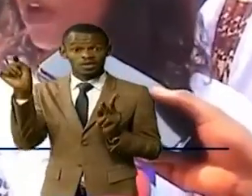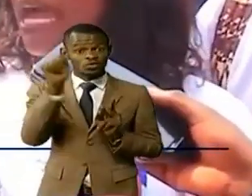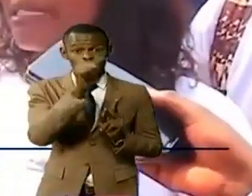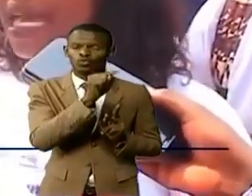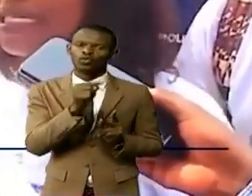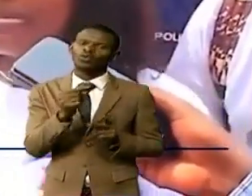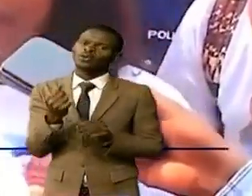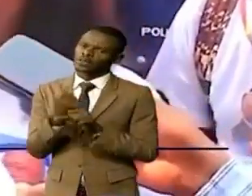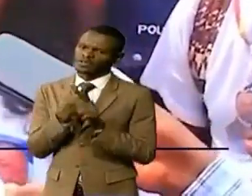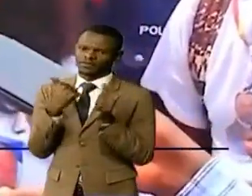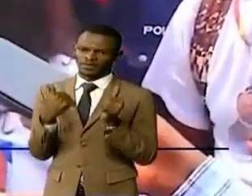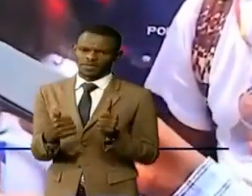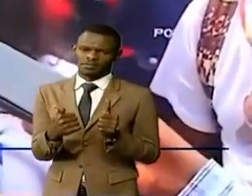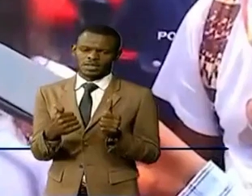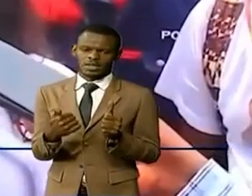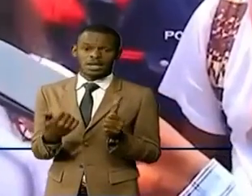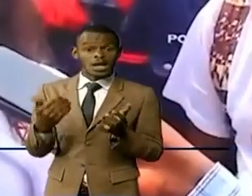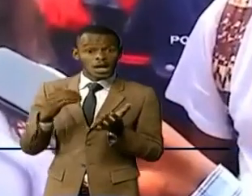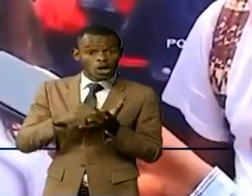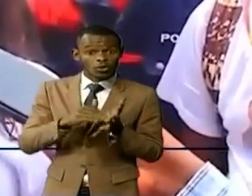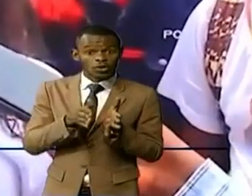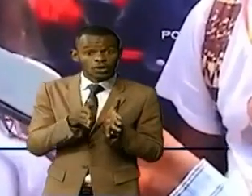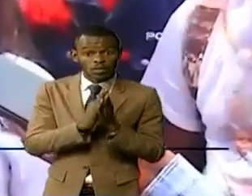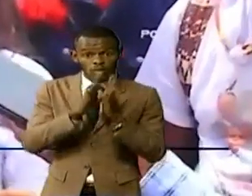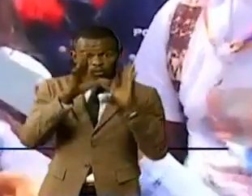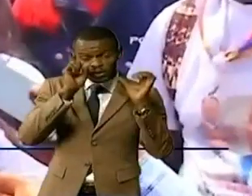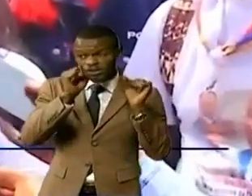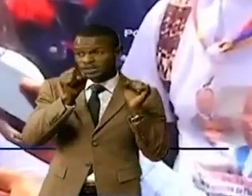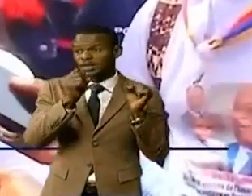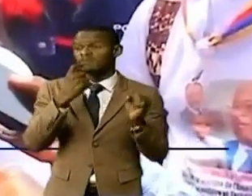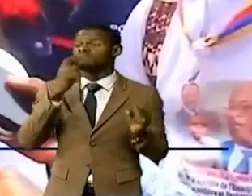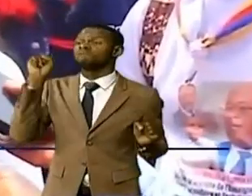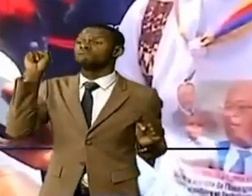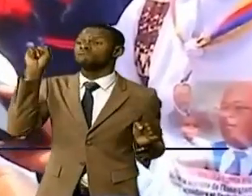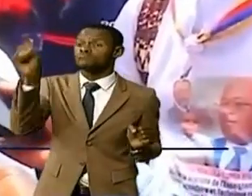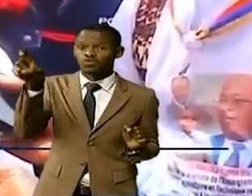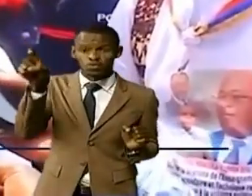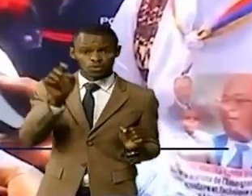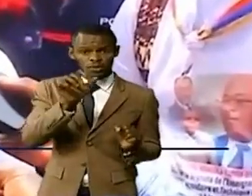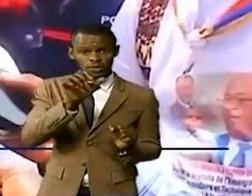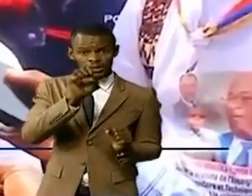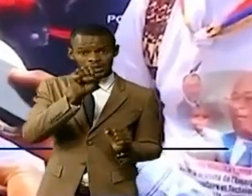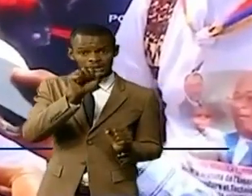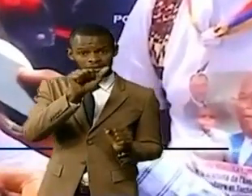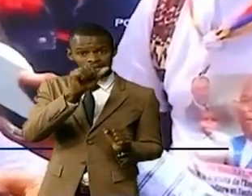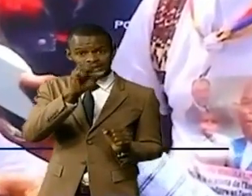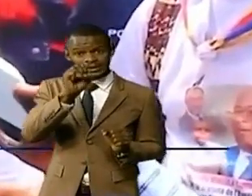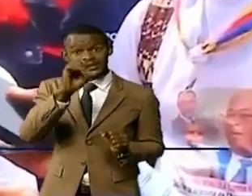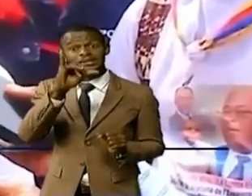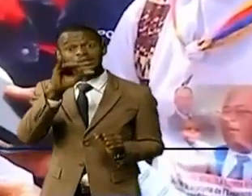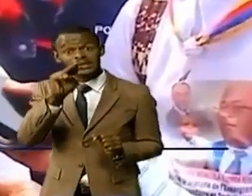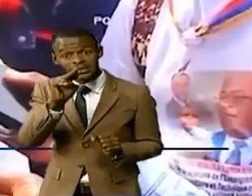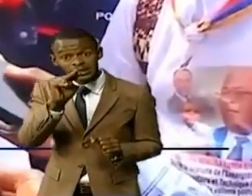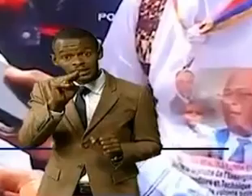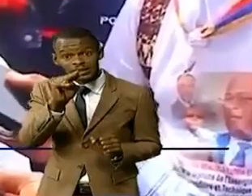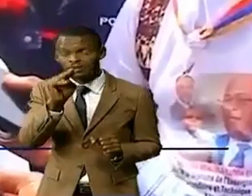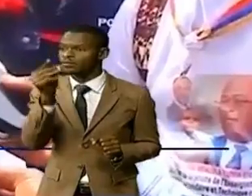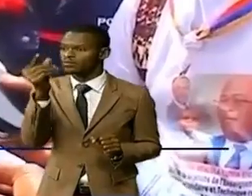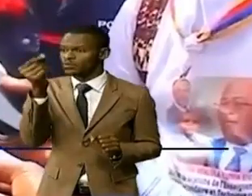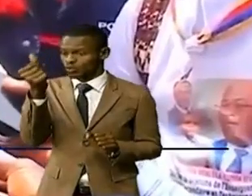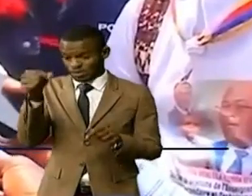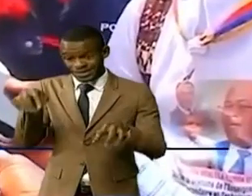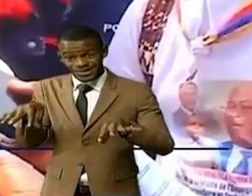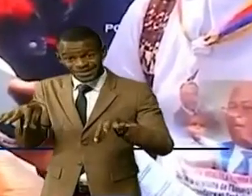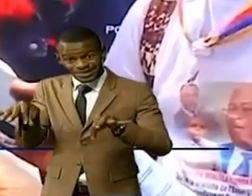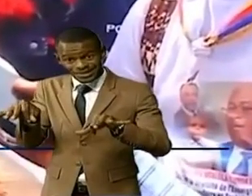pour que la SACIM paye le droit de terre à la MIBA qui a été dépossédé injustement par